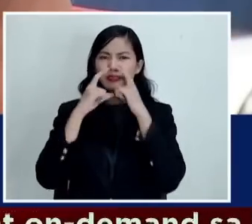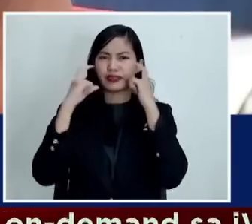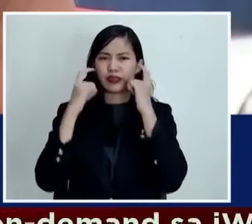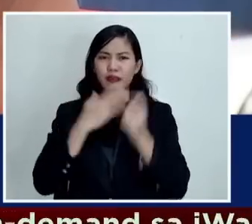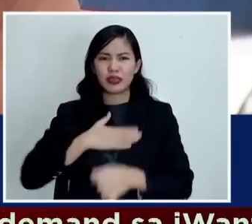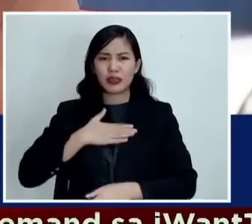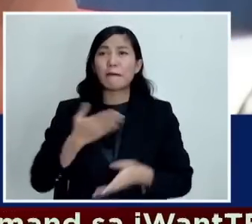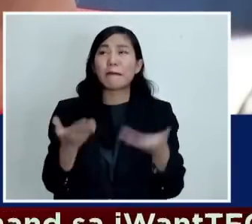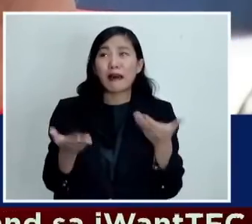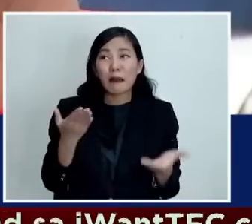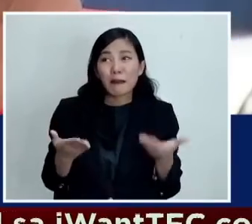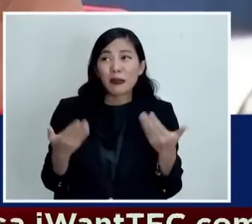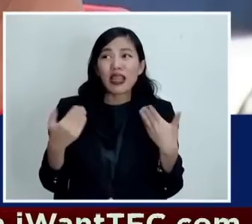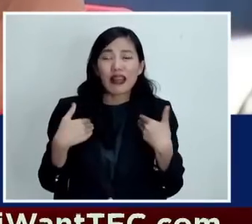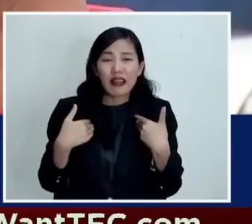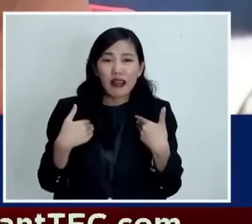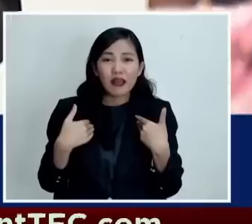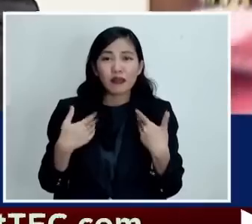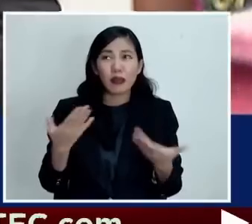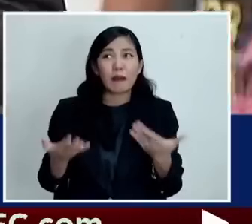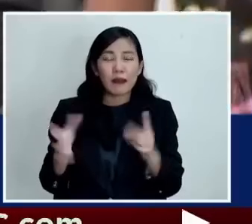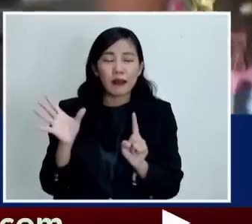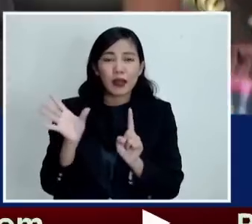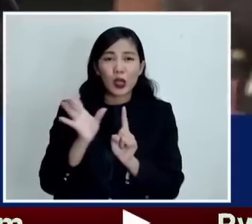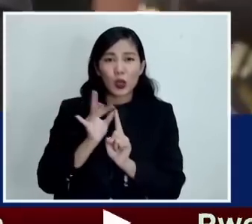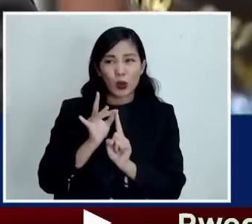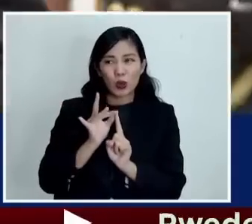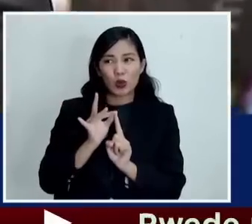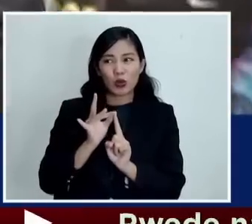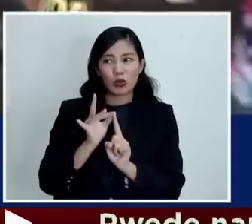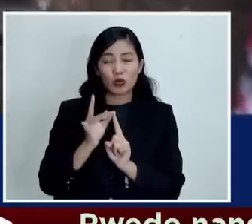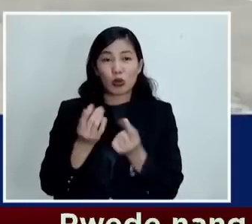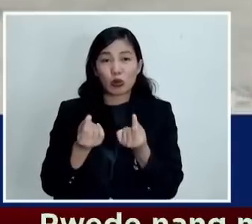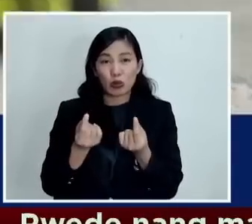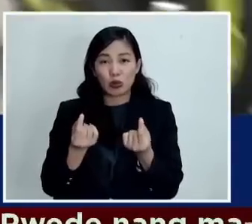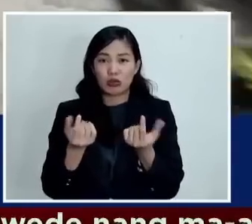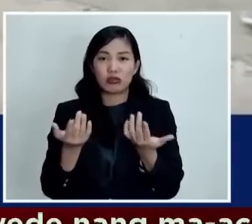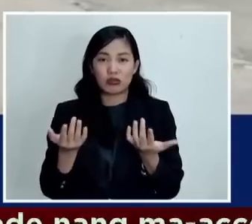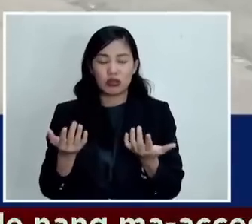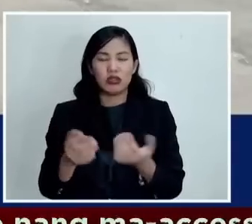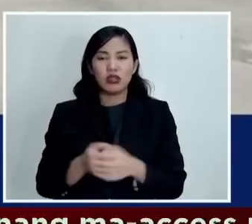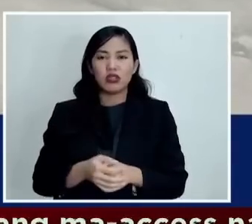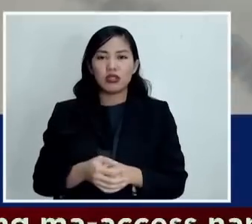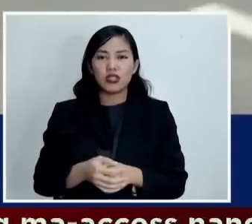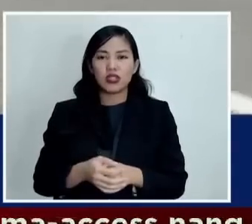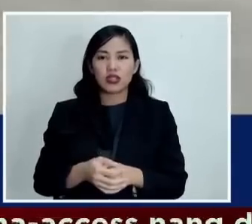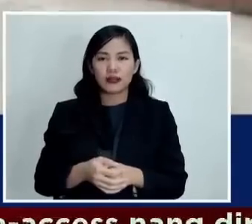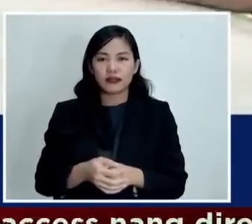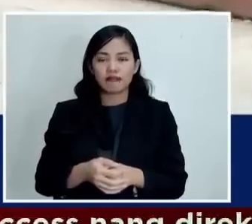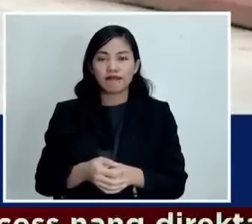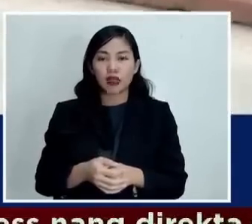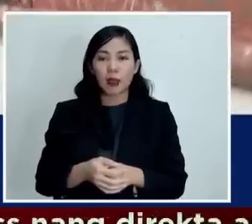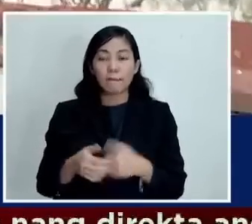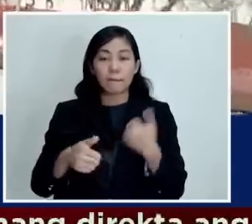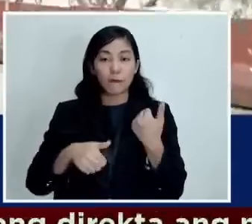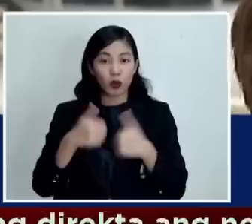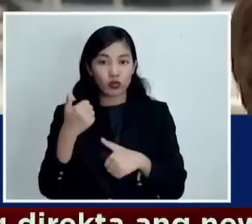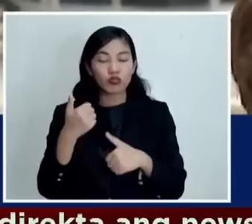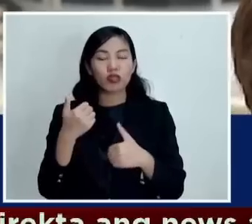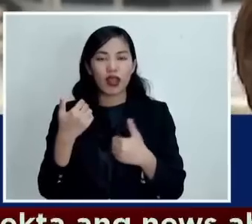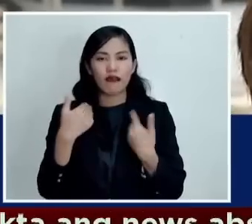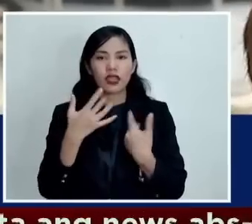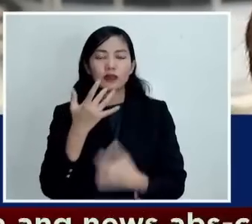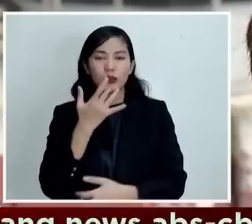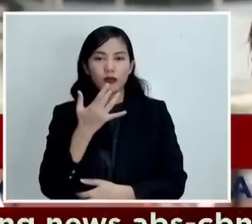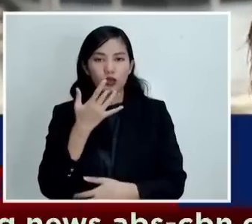pa rin, madapuan tayong bigla niya, mahirap. Sa kabila nito, marami pa rin ang pinipiling mag-ingat.